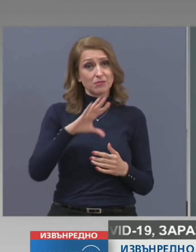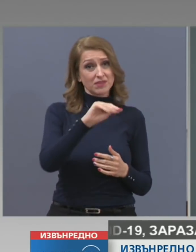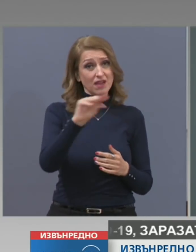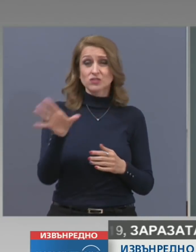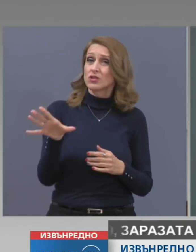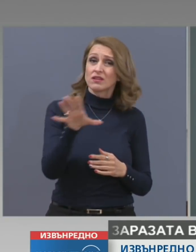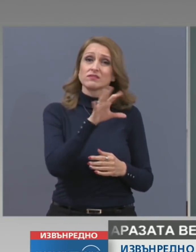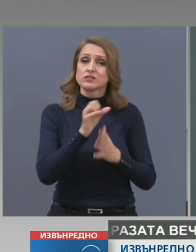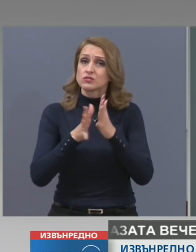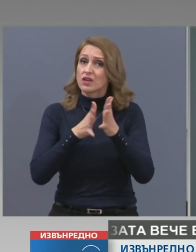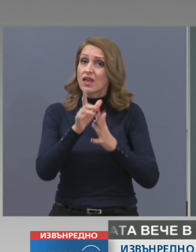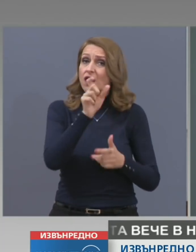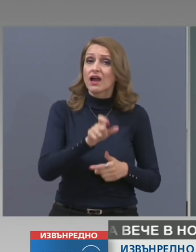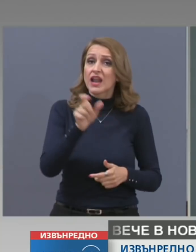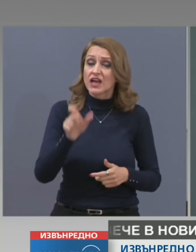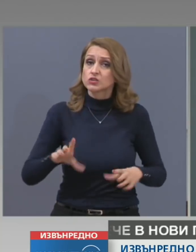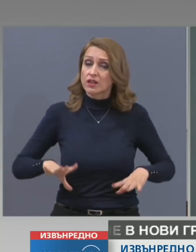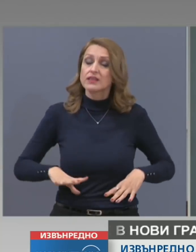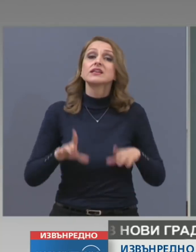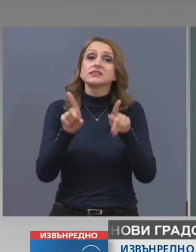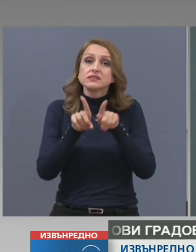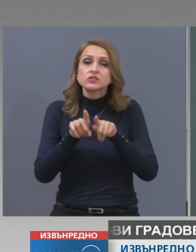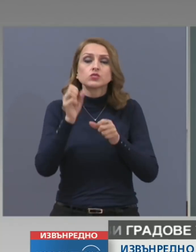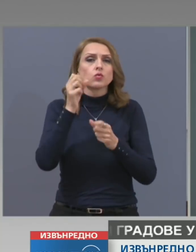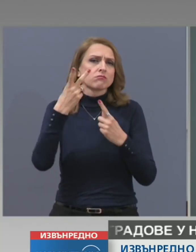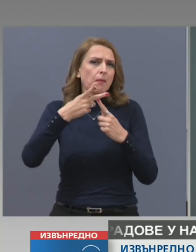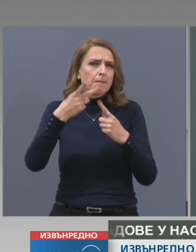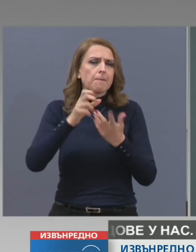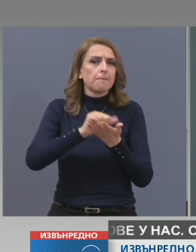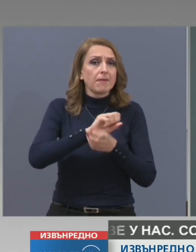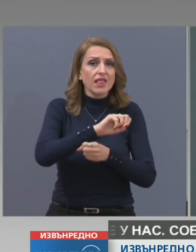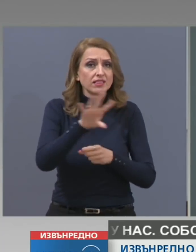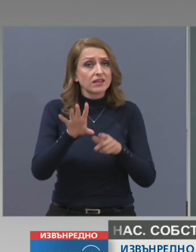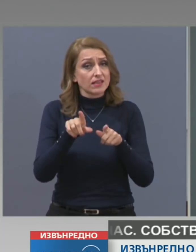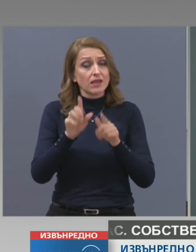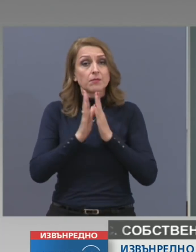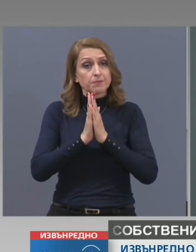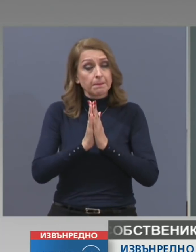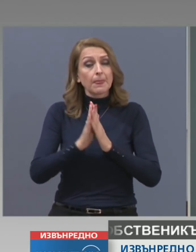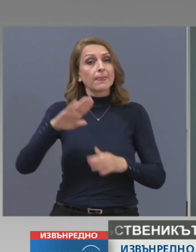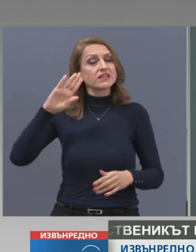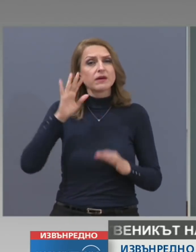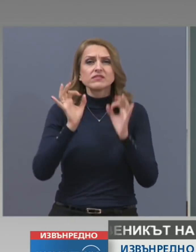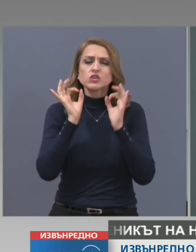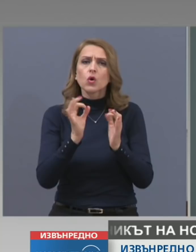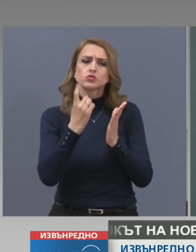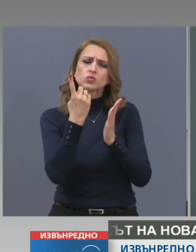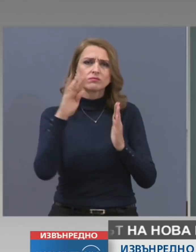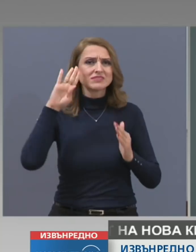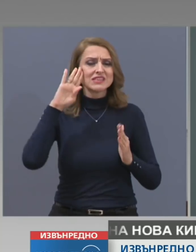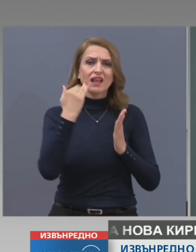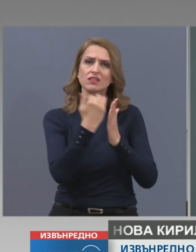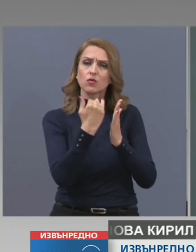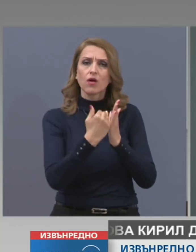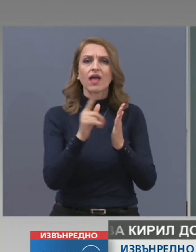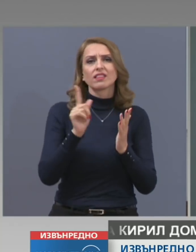граждани, включително и към медиите, да спазват стриктно разпоредбите, да не навлизат в зоната или